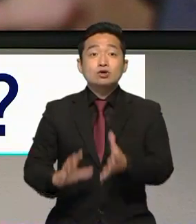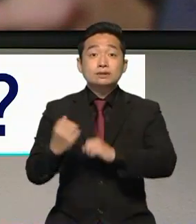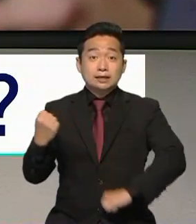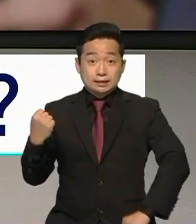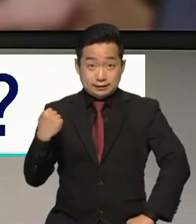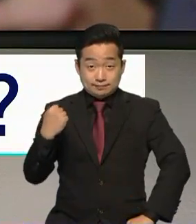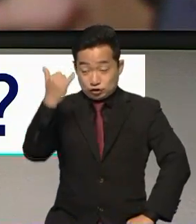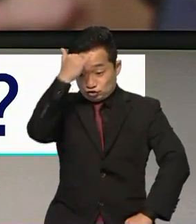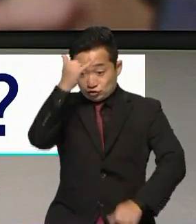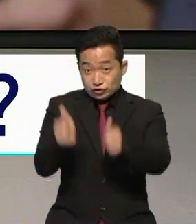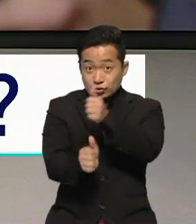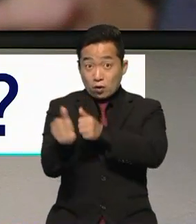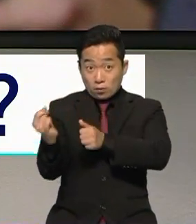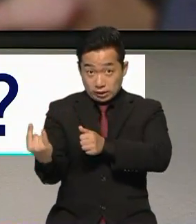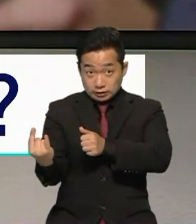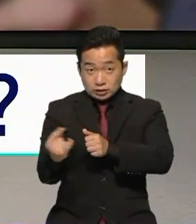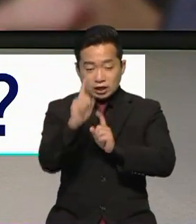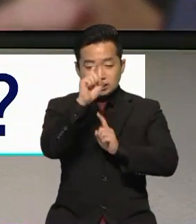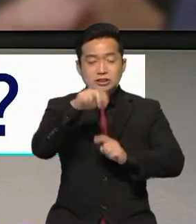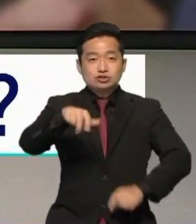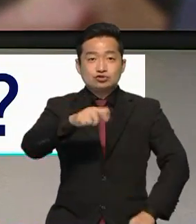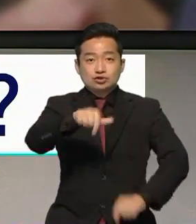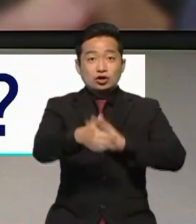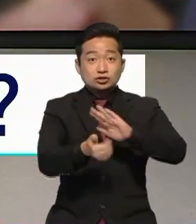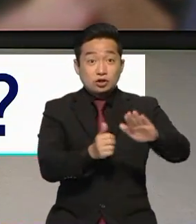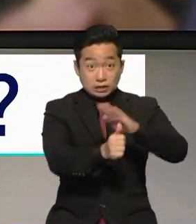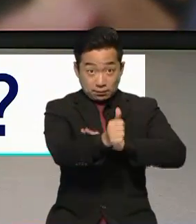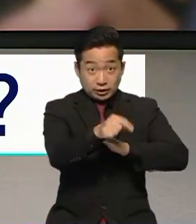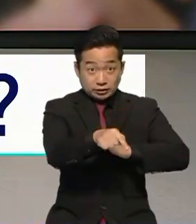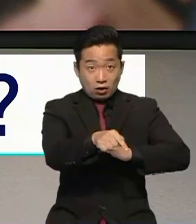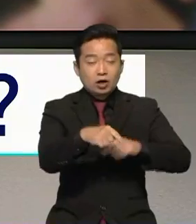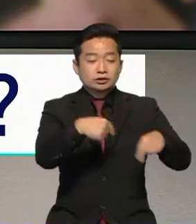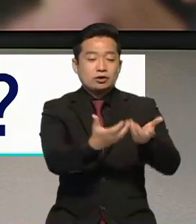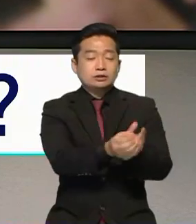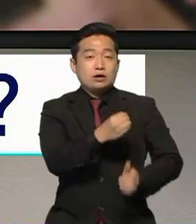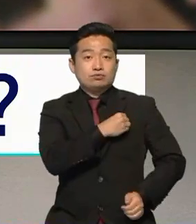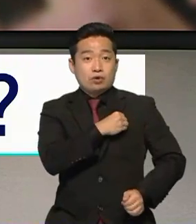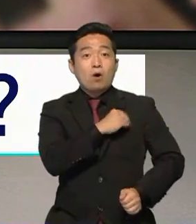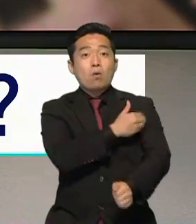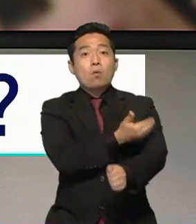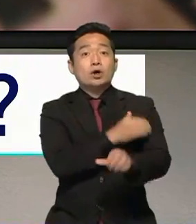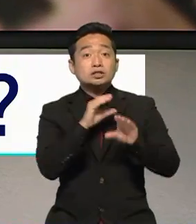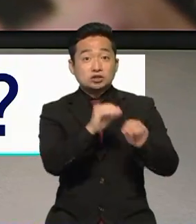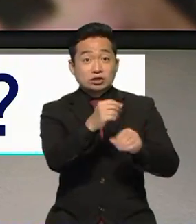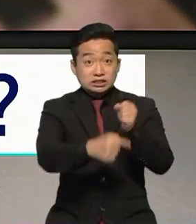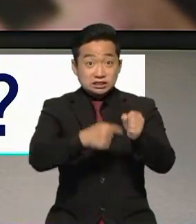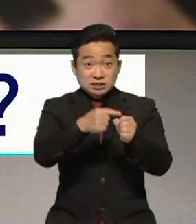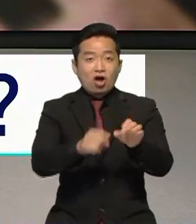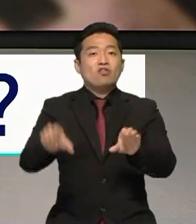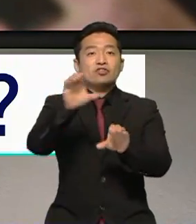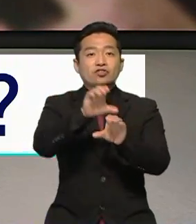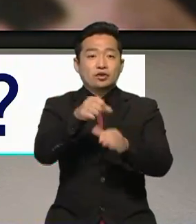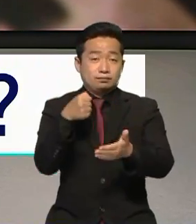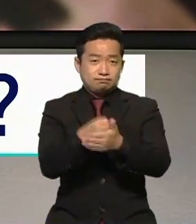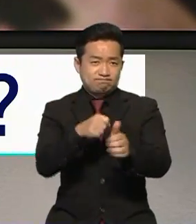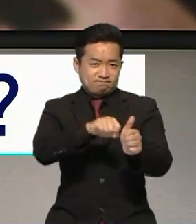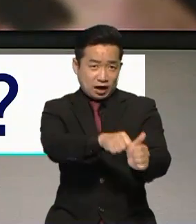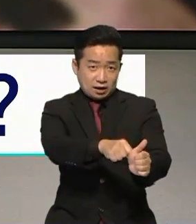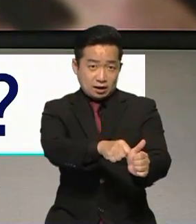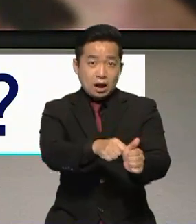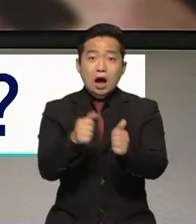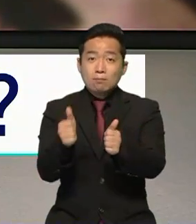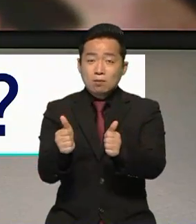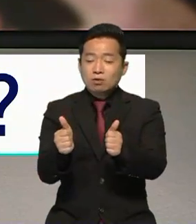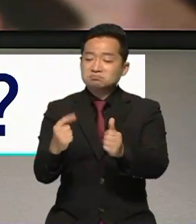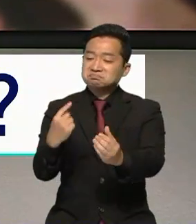국민의힘 윤리위원회가 이준석 전 대표에게 당원권 정지 1년의 추가 징계를 결정했습니다. 법원의